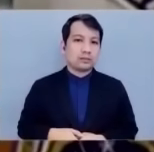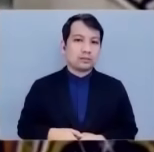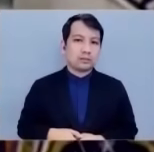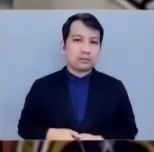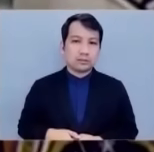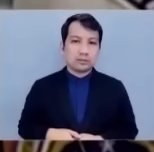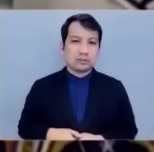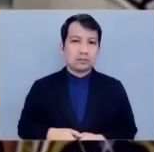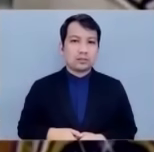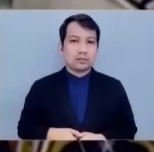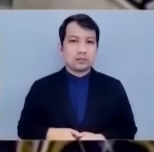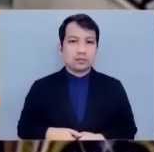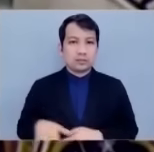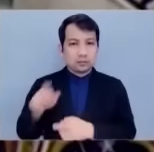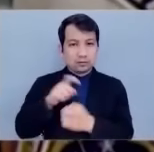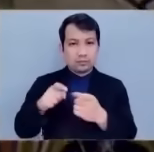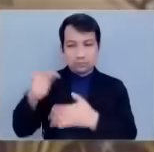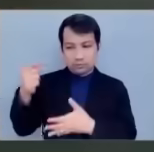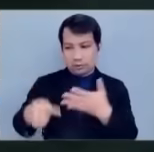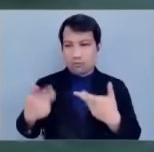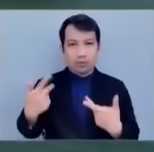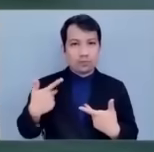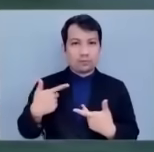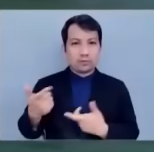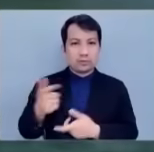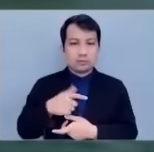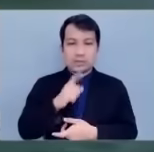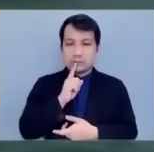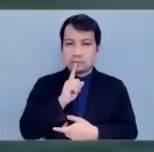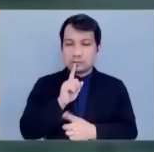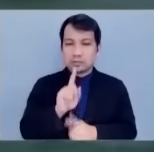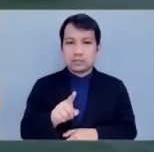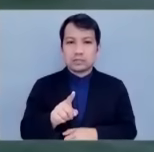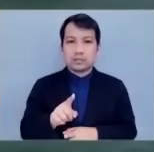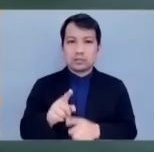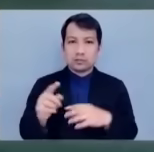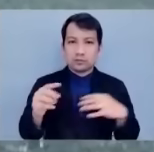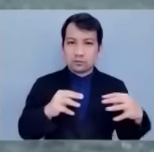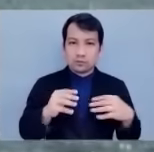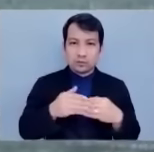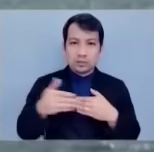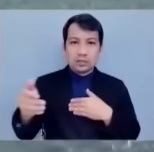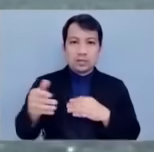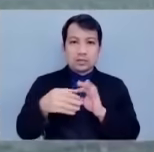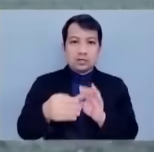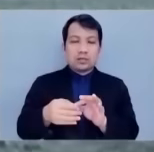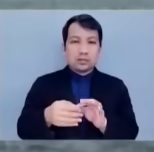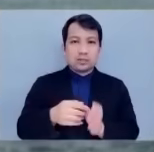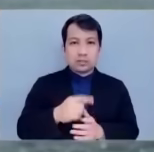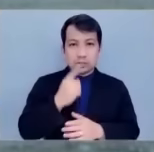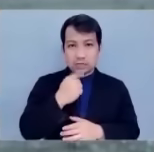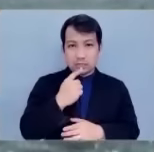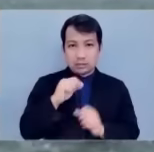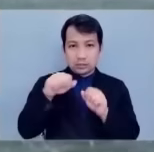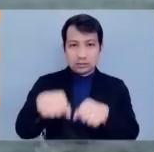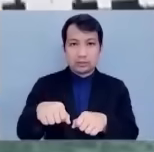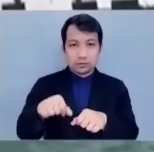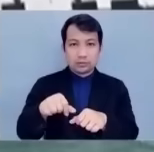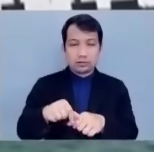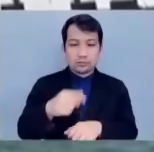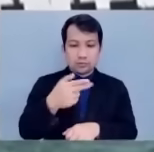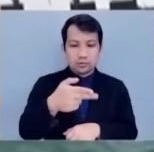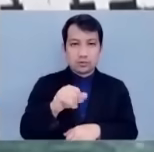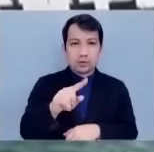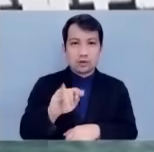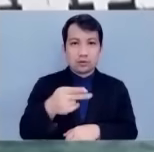that specific detail, but we were not informed in advance. Ang tensyon, umaabot na rin sa Red Sea. Ang rebelding grupong Houthi mula Yemen na